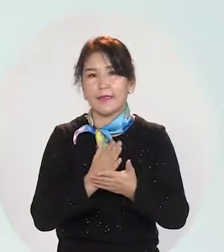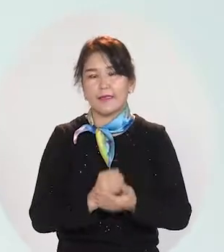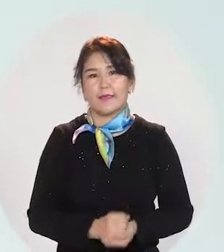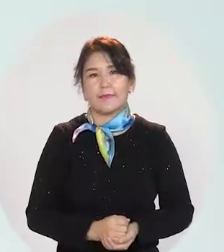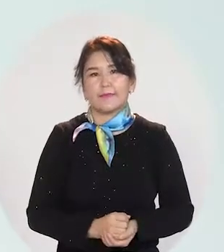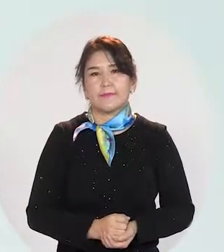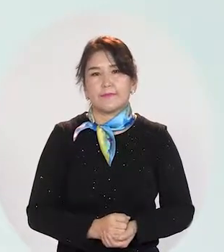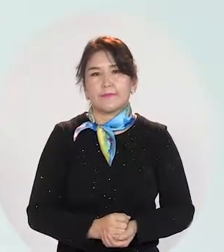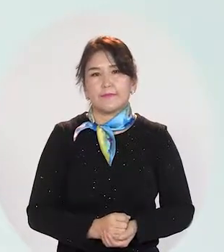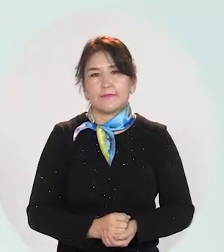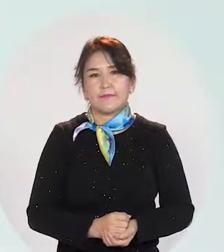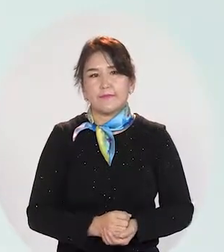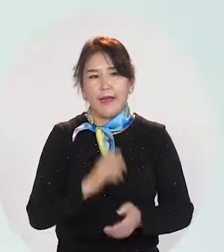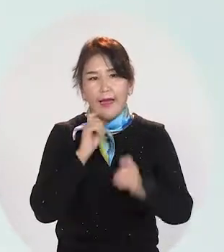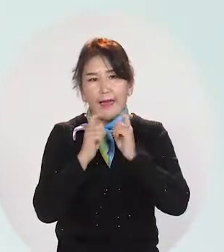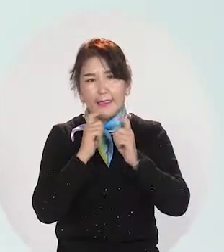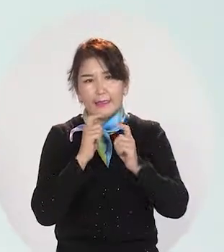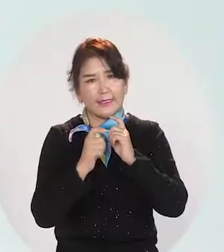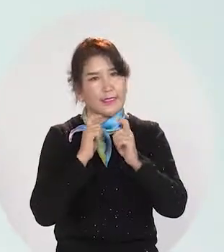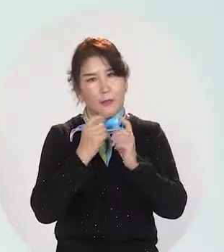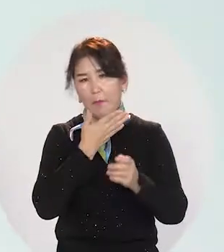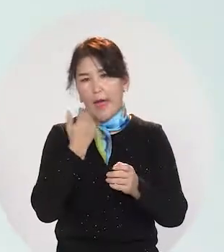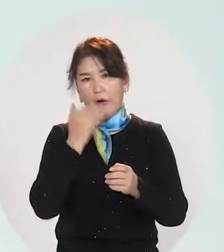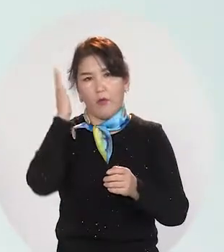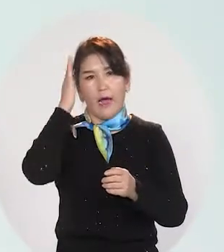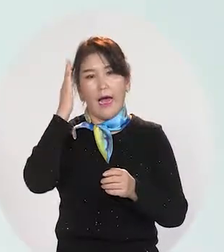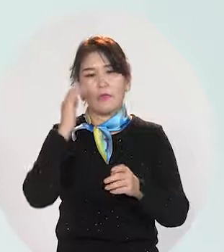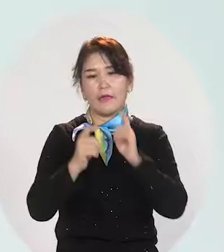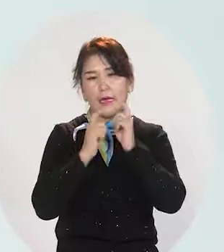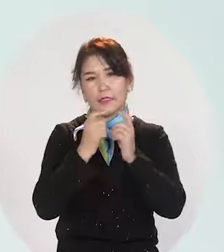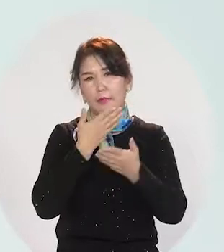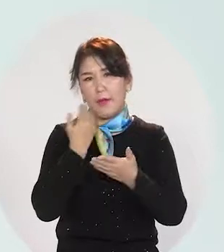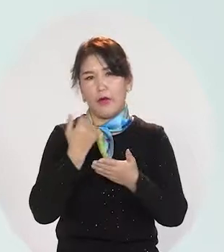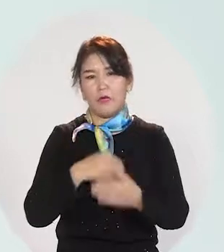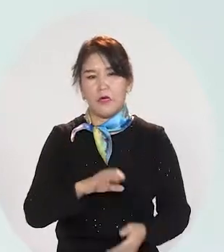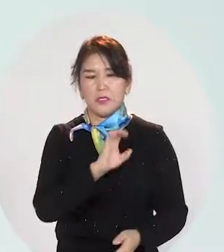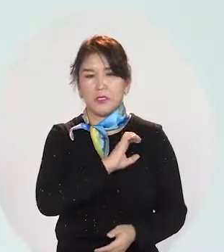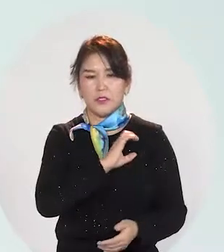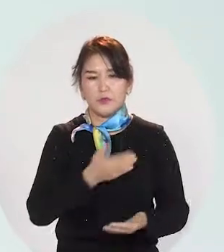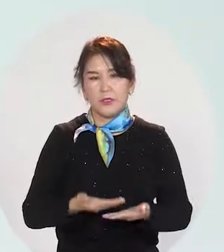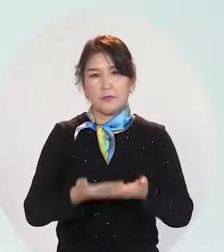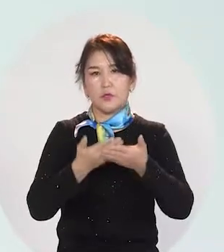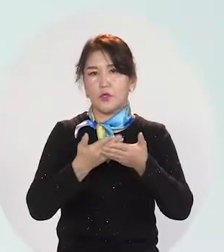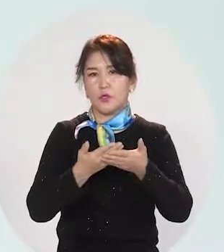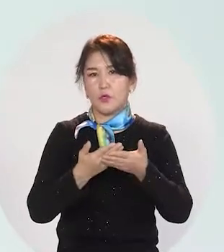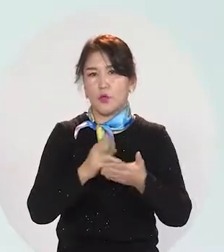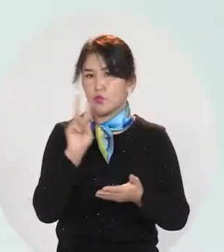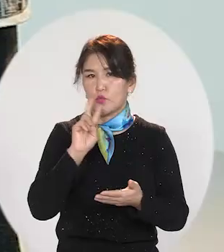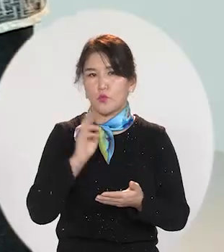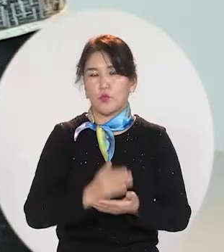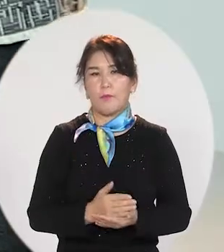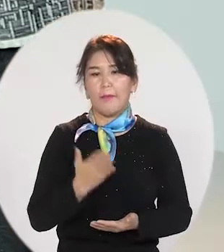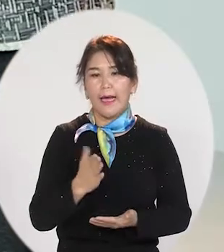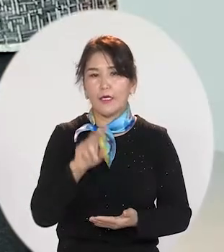Ингээ харахад нэг сайхан аав хөвтөд байгаа боловч хүүхдтэйгээ ярилцахгүй, сэтгэл зүйн дэмжлэг үзүүлэхгүй байгаа өөрөө үл хайхрал байдаг.